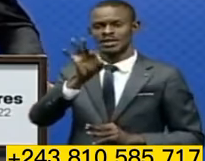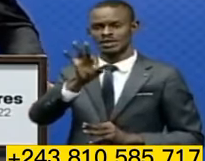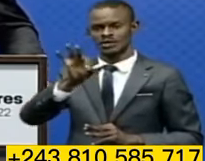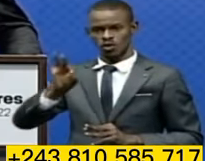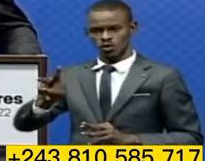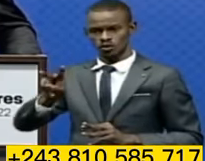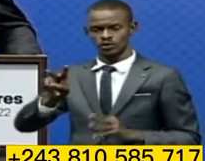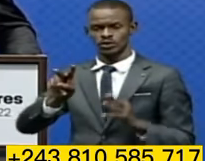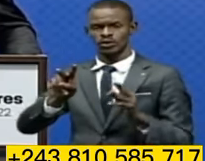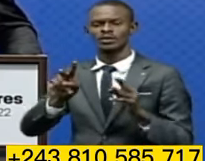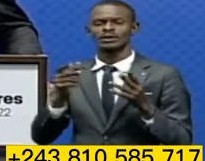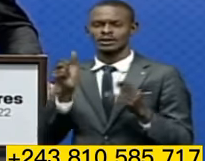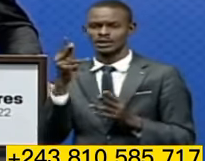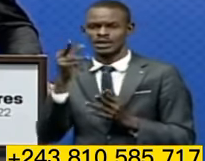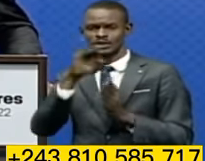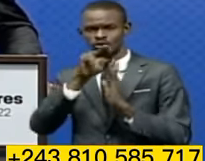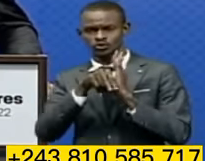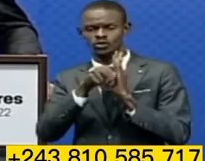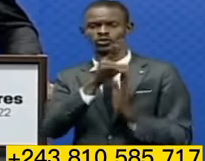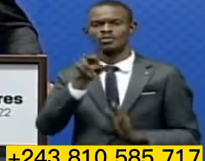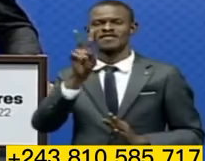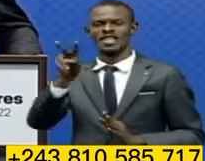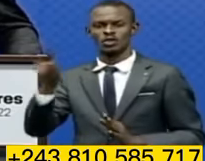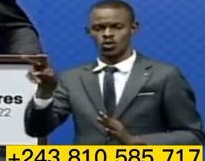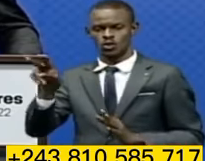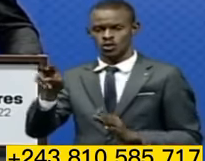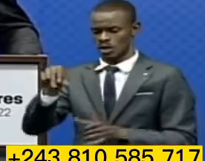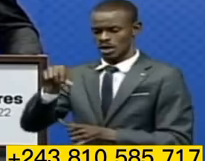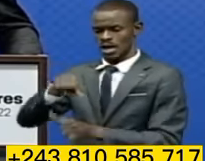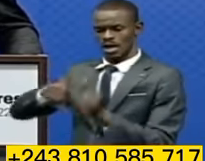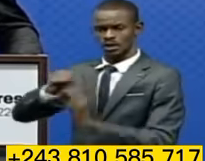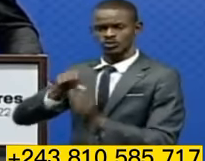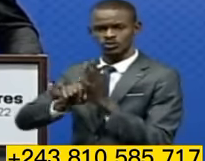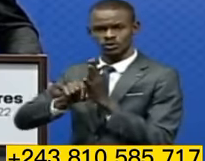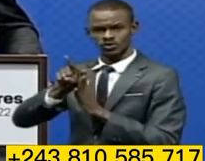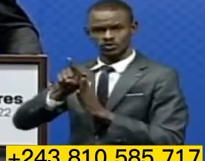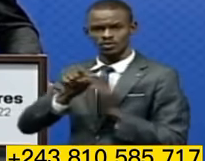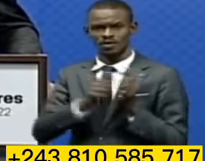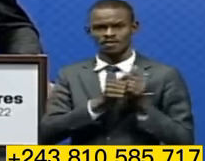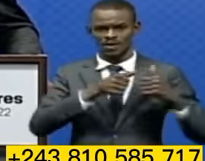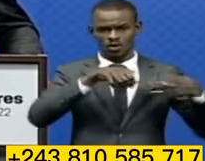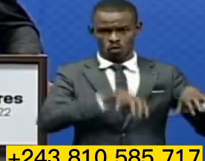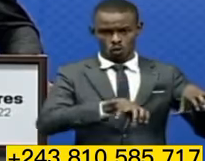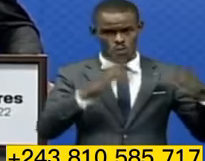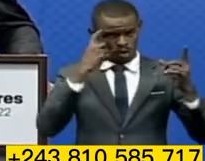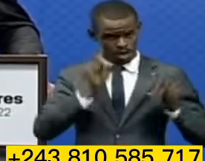2D989-13ZR du 1er juin 2022, conclu entre l'Association internationale de développement et la République démocratique du